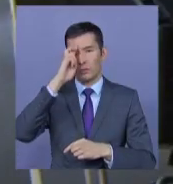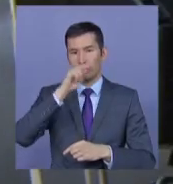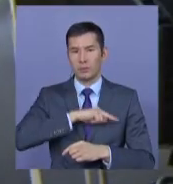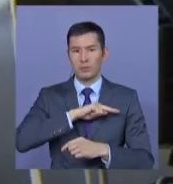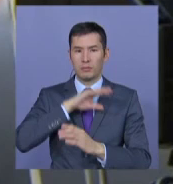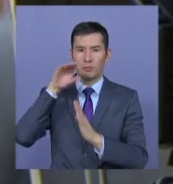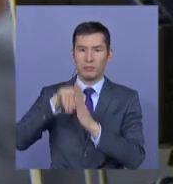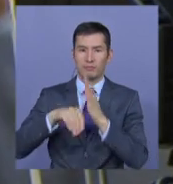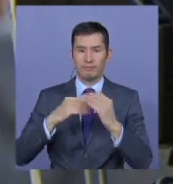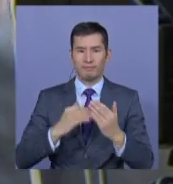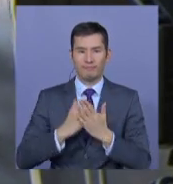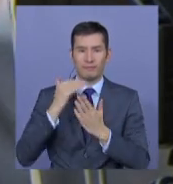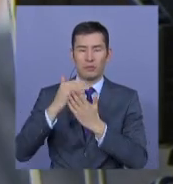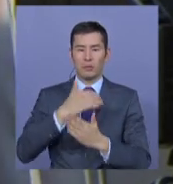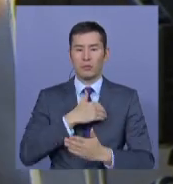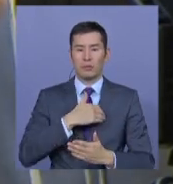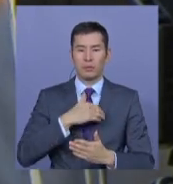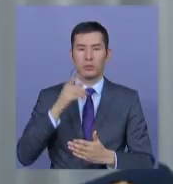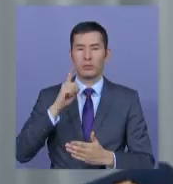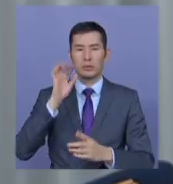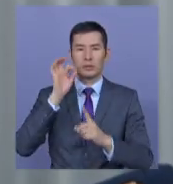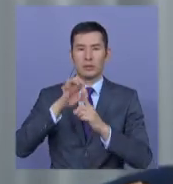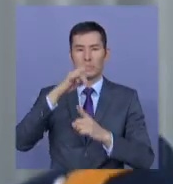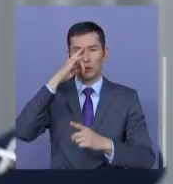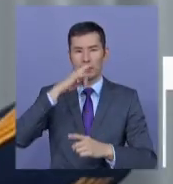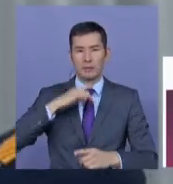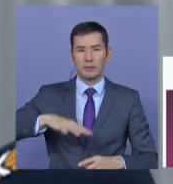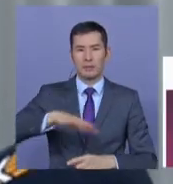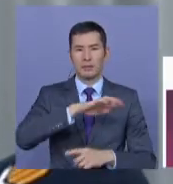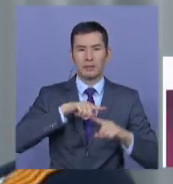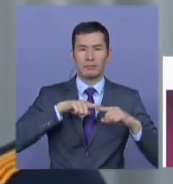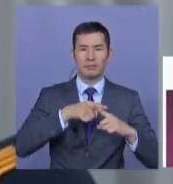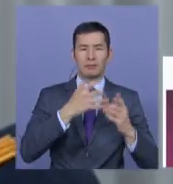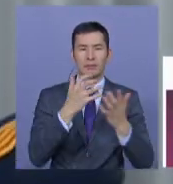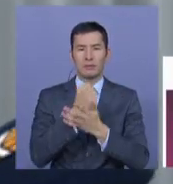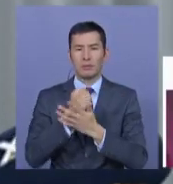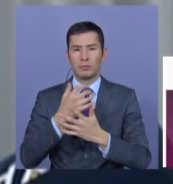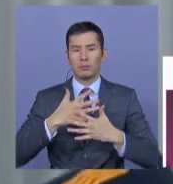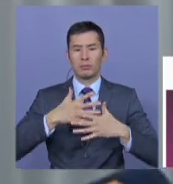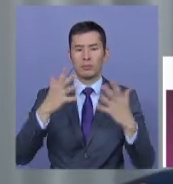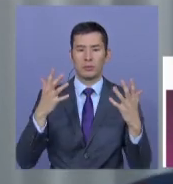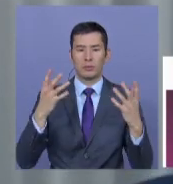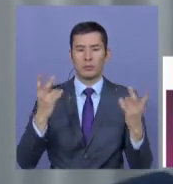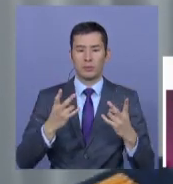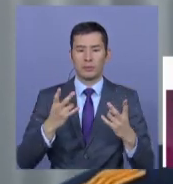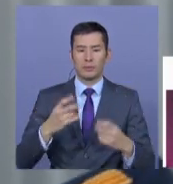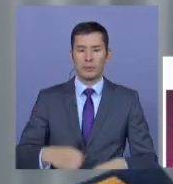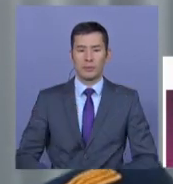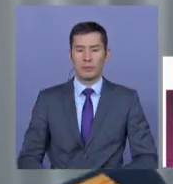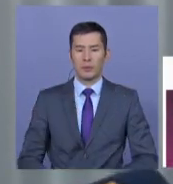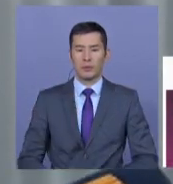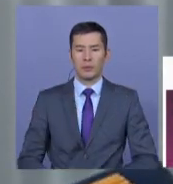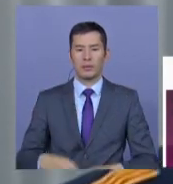Енді Қазақстанның өндіріс саласын дамытқысы келетінін жеткізді. Өндіріс саласында Қазақстанның үлкен потенциалы бар деп есептеймін. Өйткені біз бәріңізге